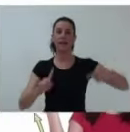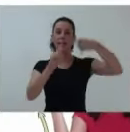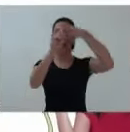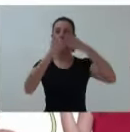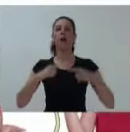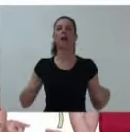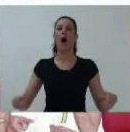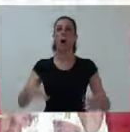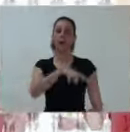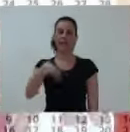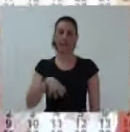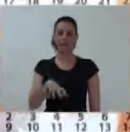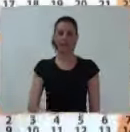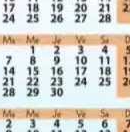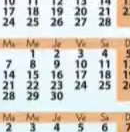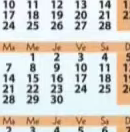والرعوية